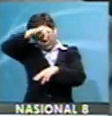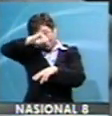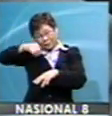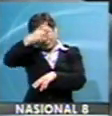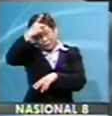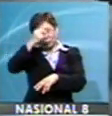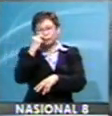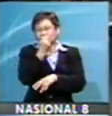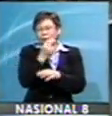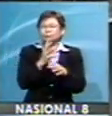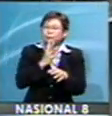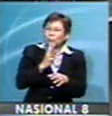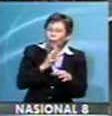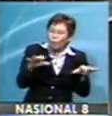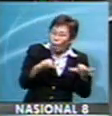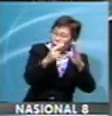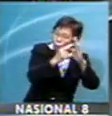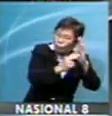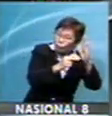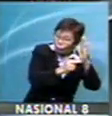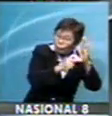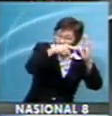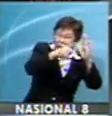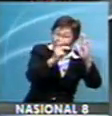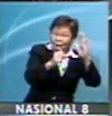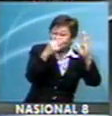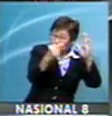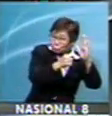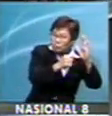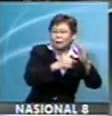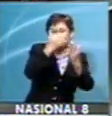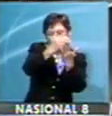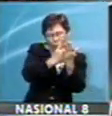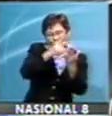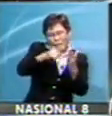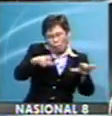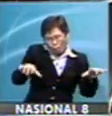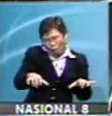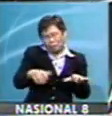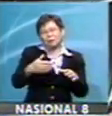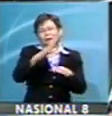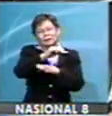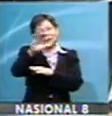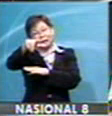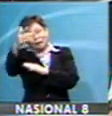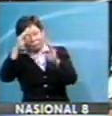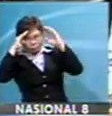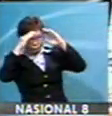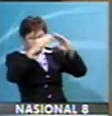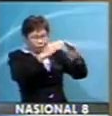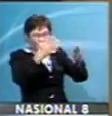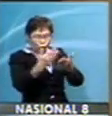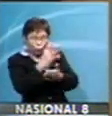Datuk Seri Najib menjelaskan pelaksanaan undang-undang PKS tersebut antara langkah serta strategi yang perlu dilaksanakan selain penekanan terhadap aspek